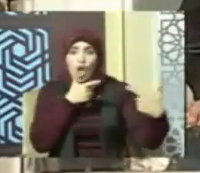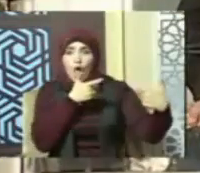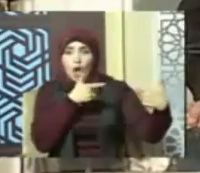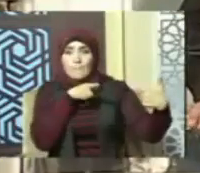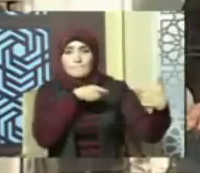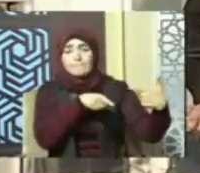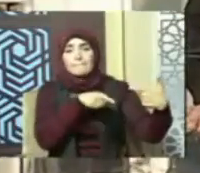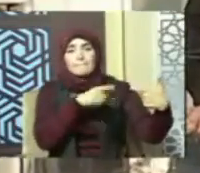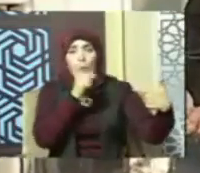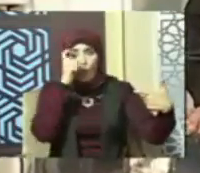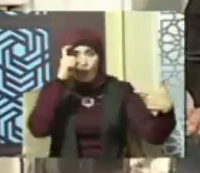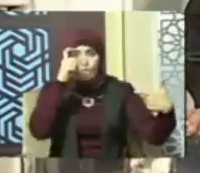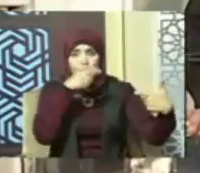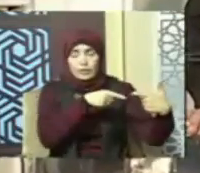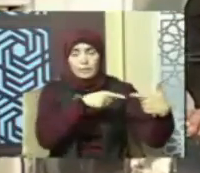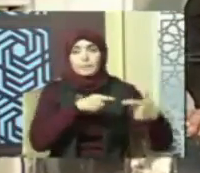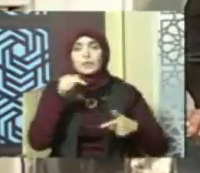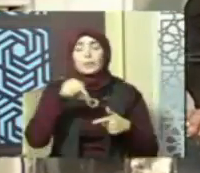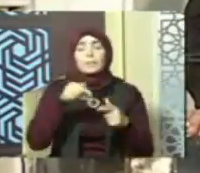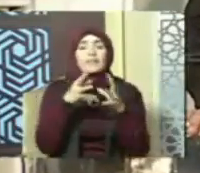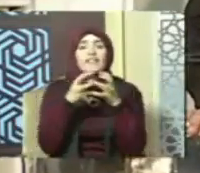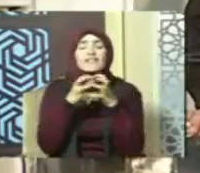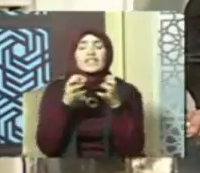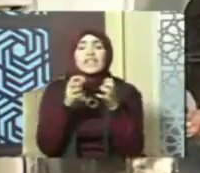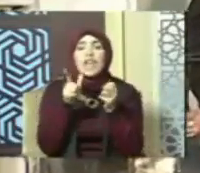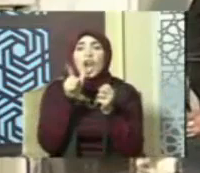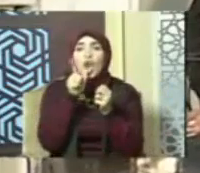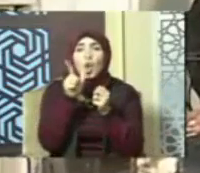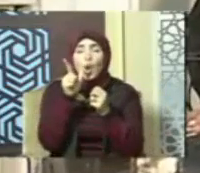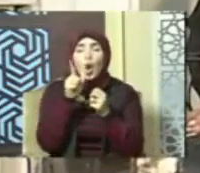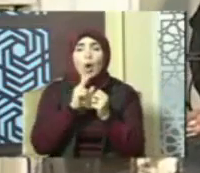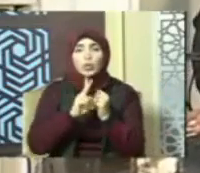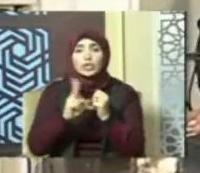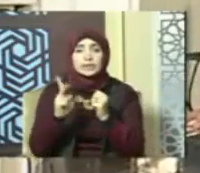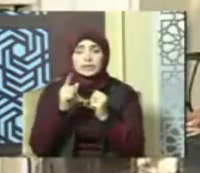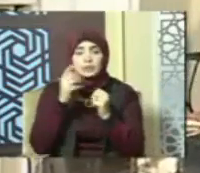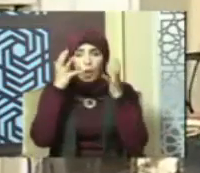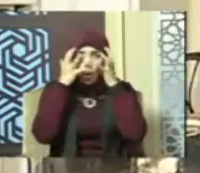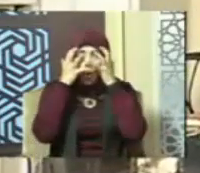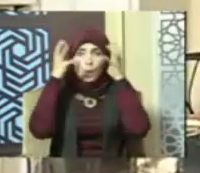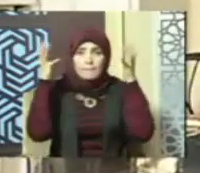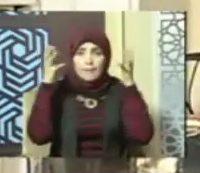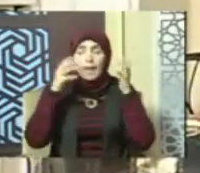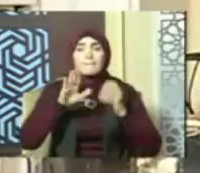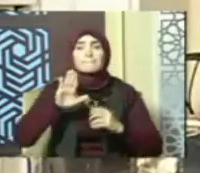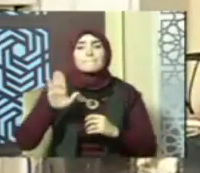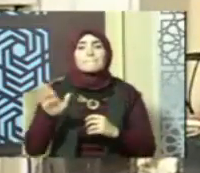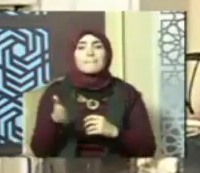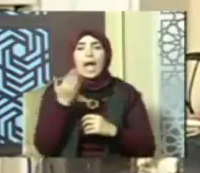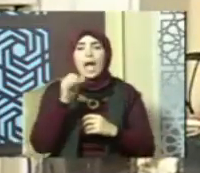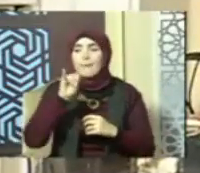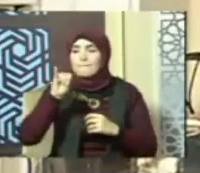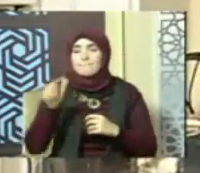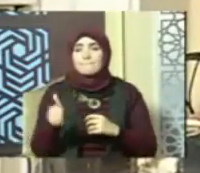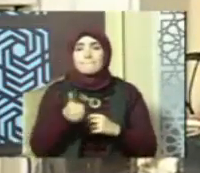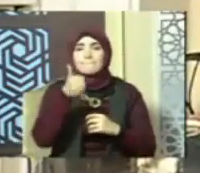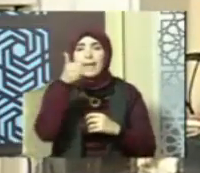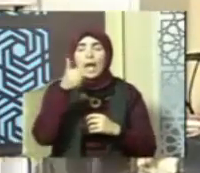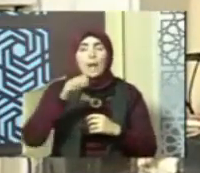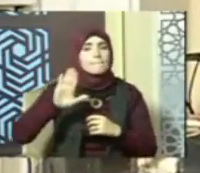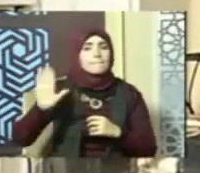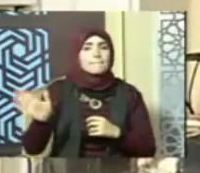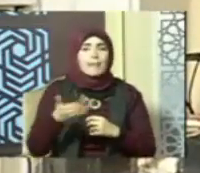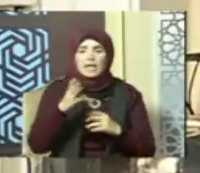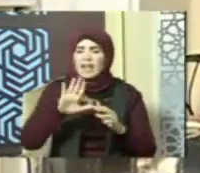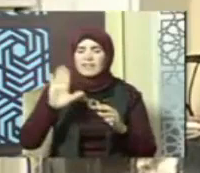هنا عند اللغويين هي ما الغائية، أقصى درجات القوة